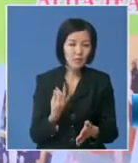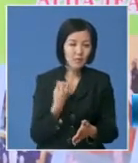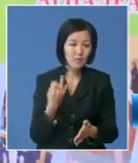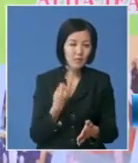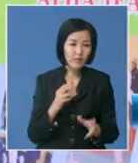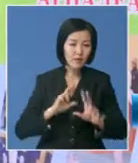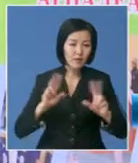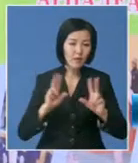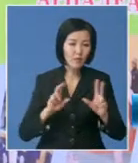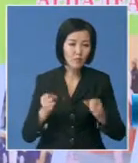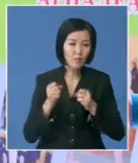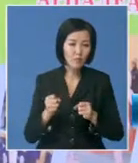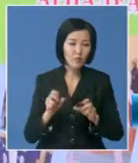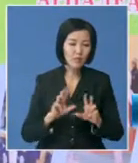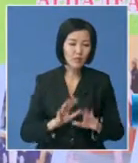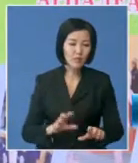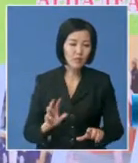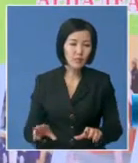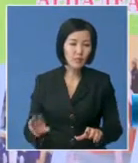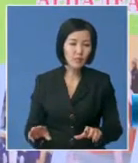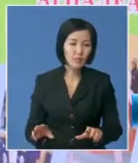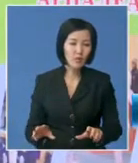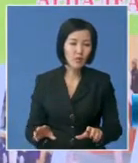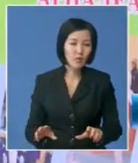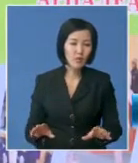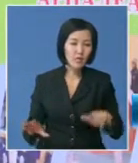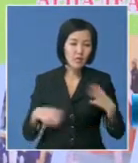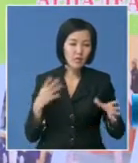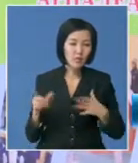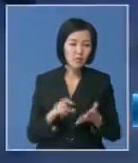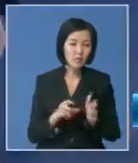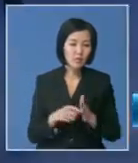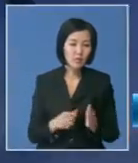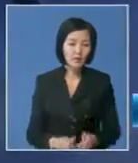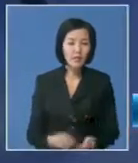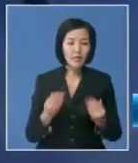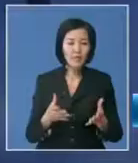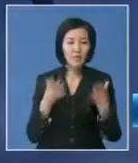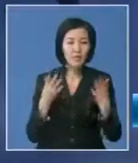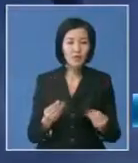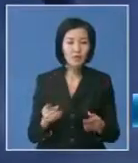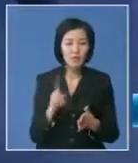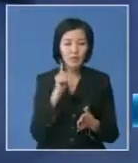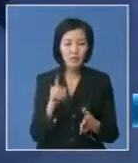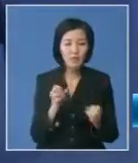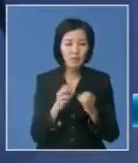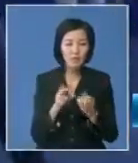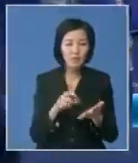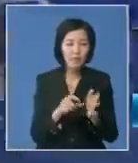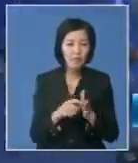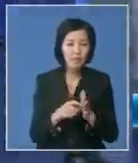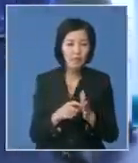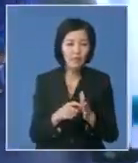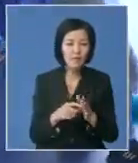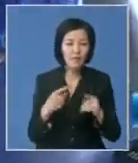волейбол пак сон и баскетбол а также провести время тренажерном зале на сегодняшний день достали 12 залов где в